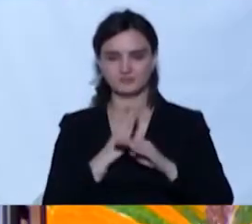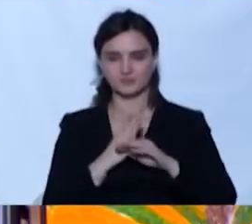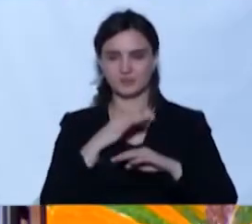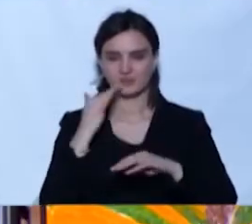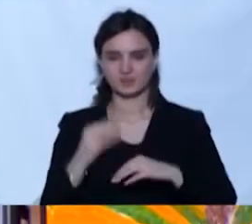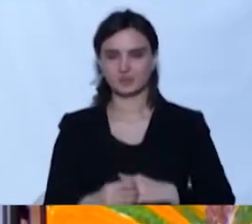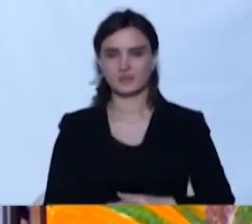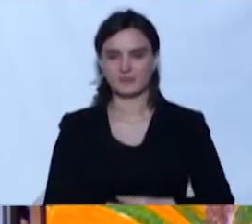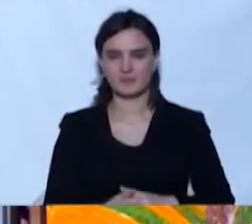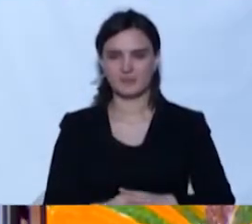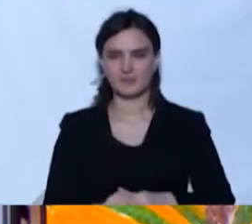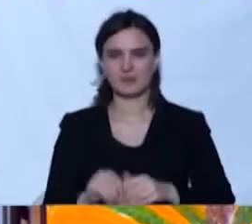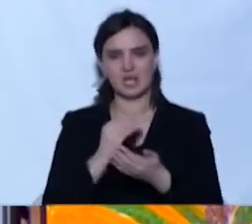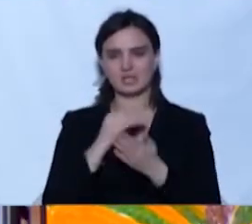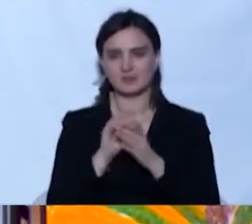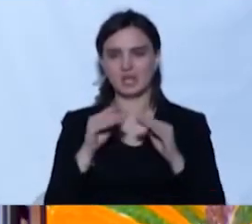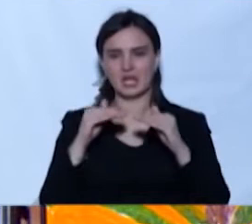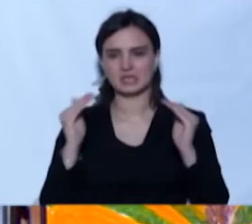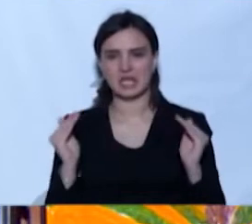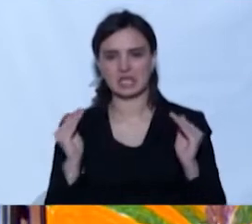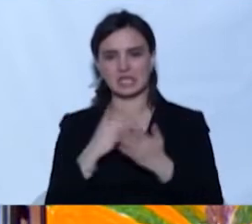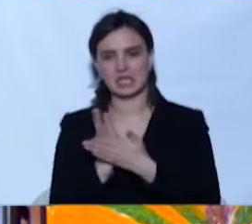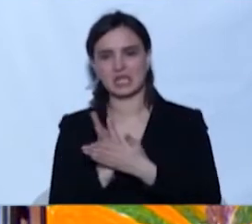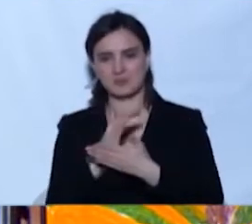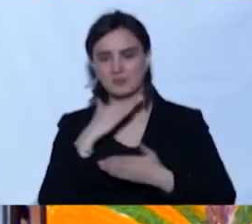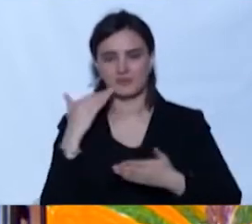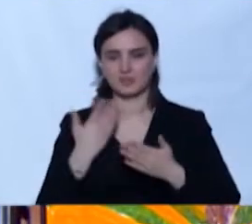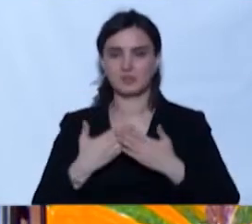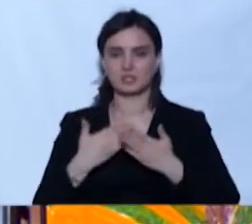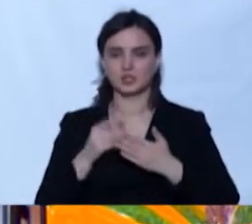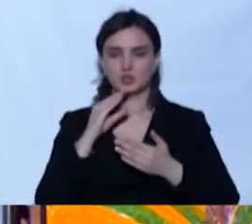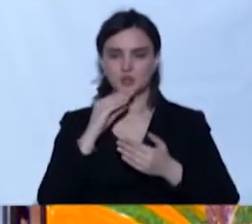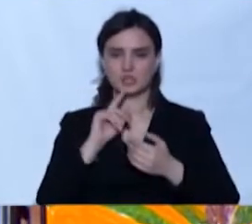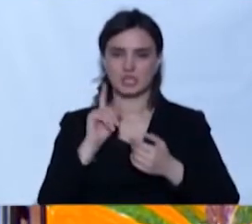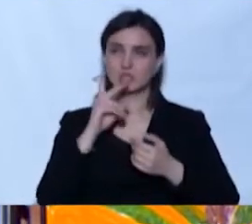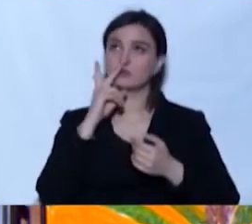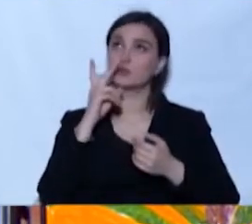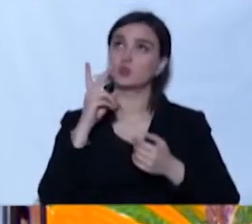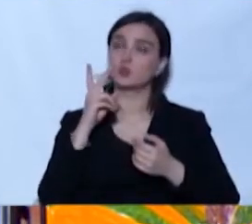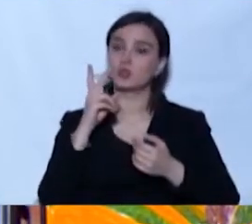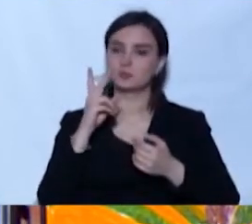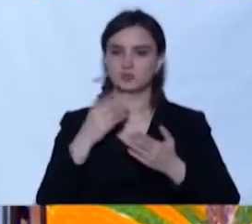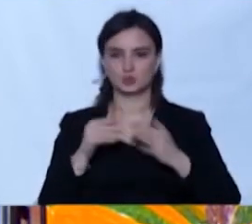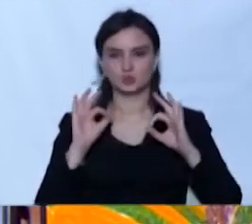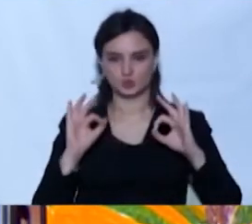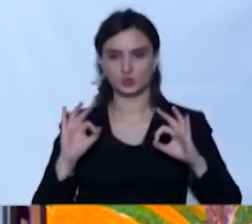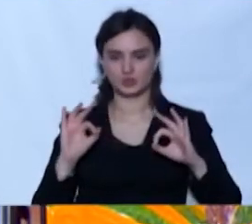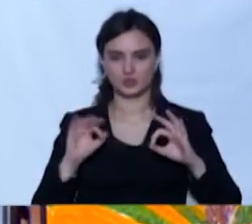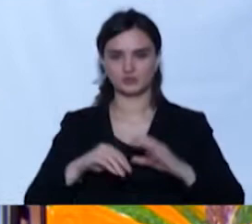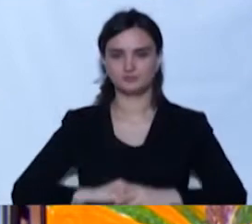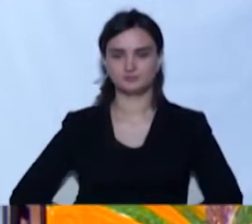გადახრები თუ შეიძლება ასე ითქვა, საკმაოდ ბევრია. Მაგალითად, როდესაც ჩვენ რაღაცას უყურებთ, რაც სწორია